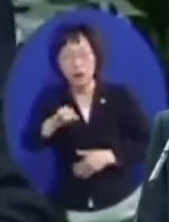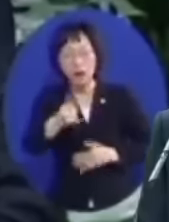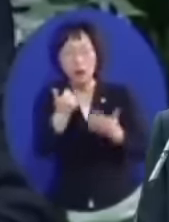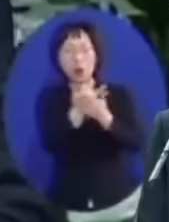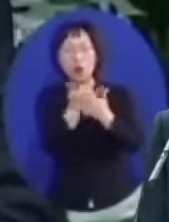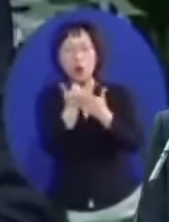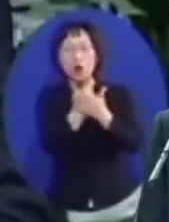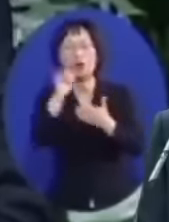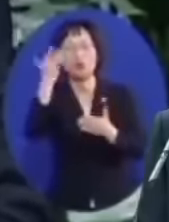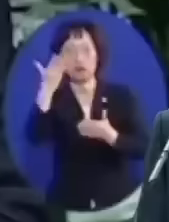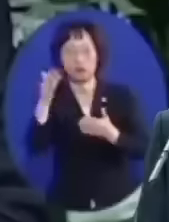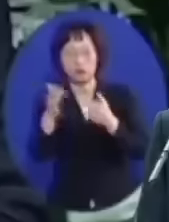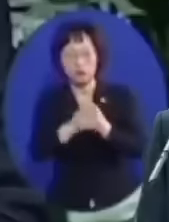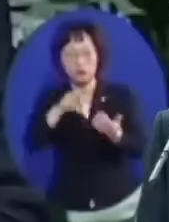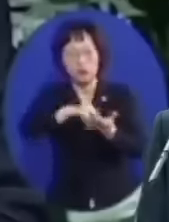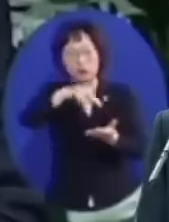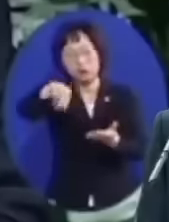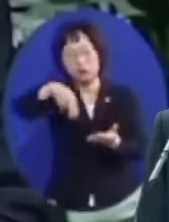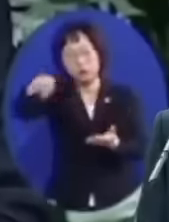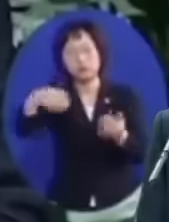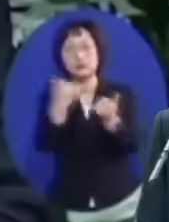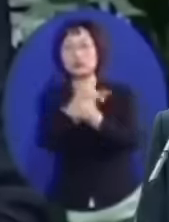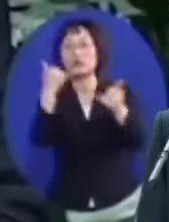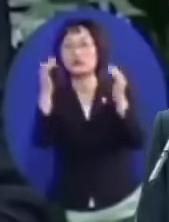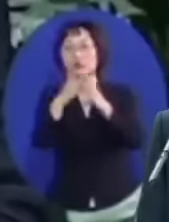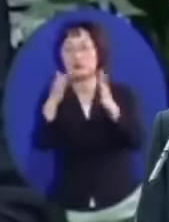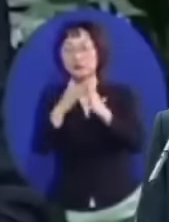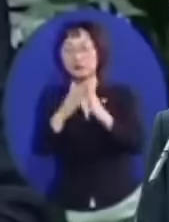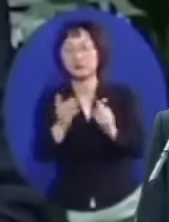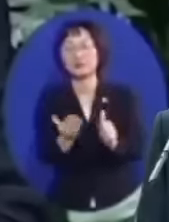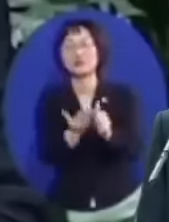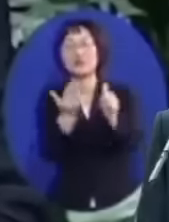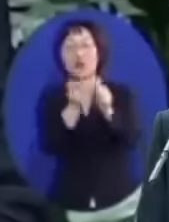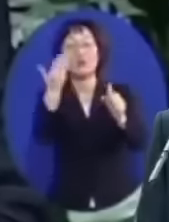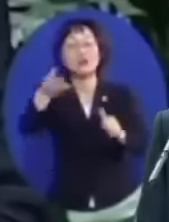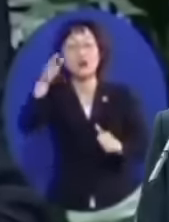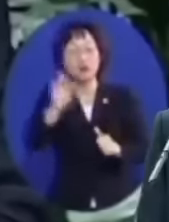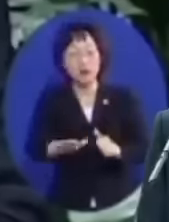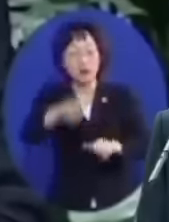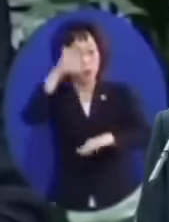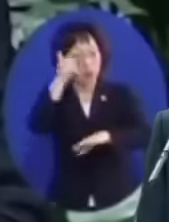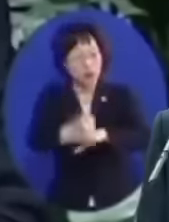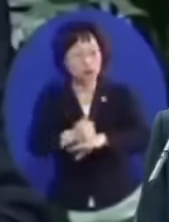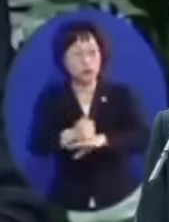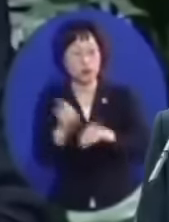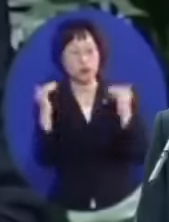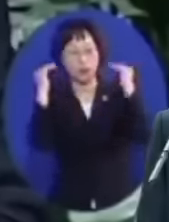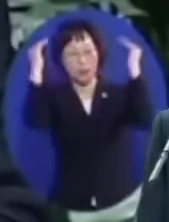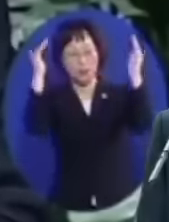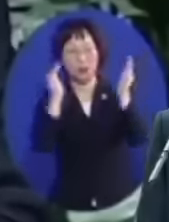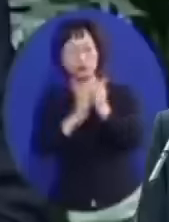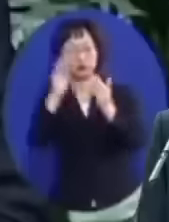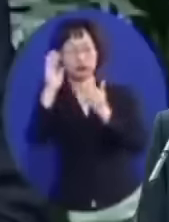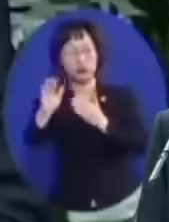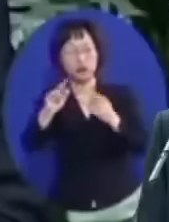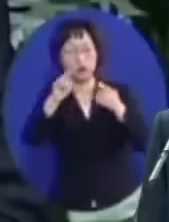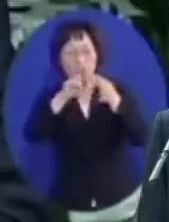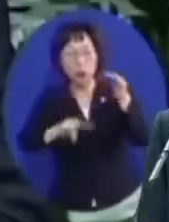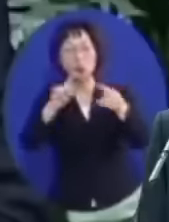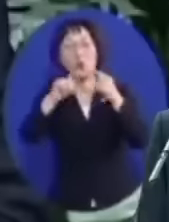이리저리 떠돌아다니면서 친척집에서 자랐습니다. 그런데 나중에 다 장성해서 우리 교회에